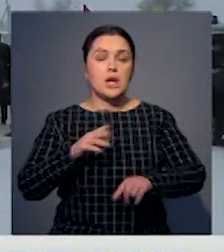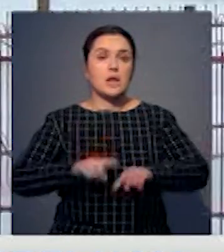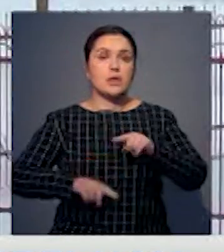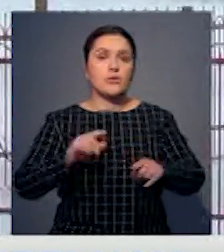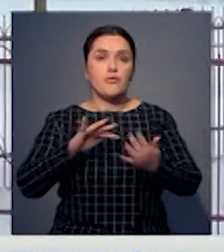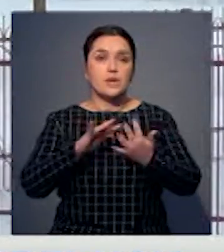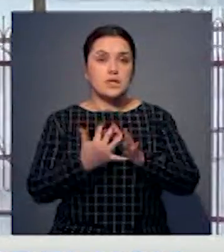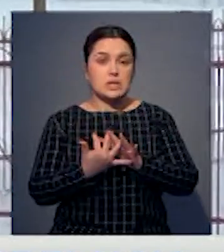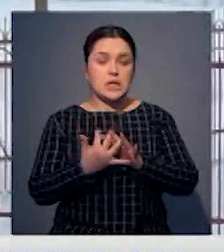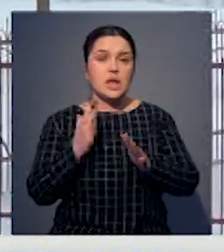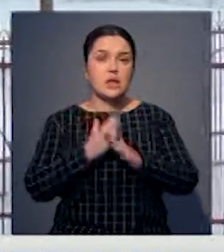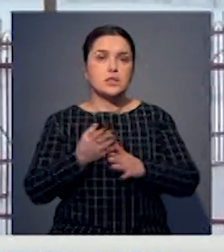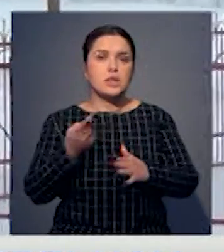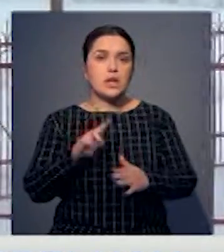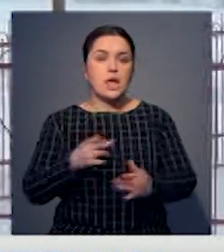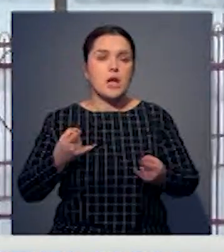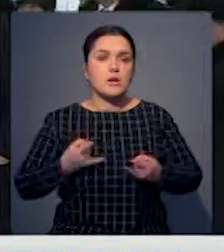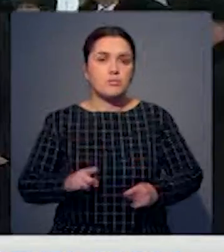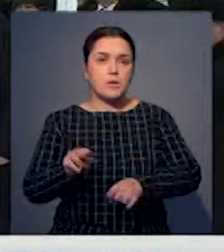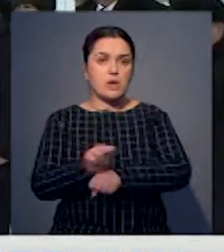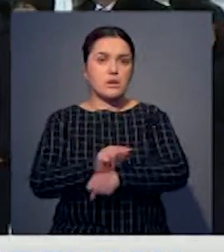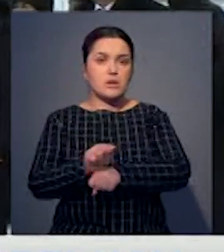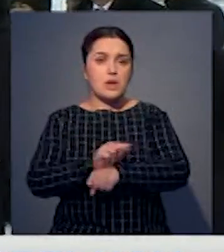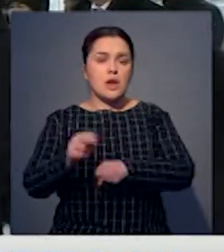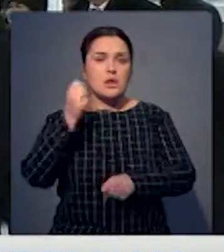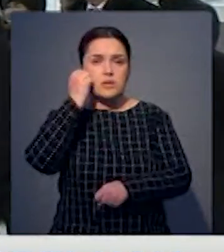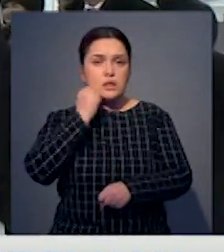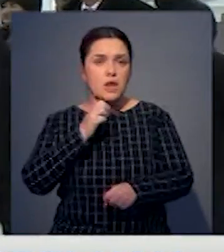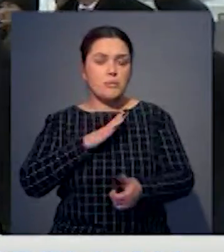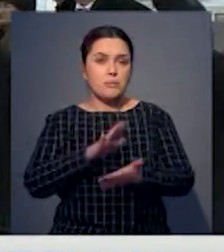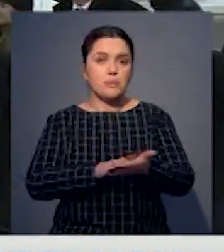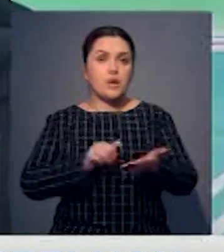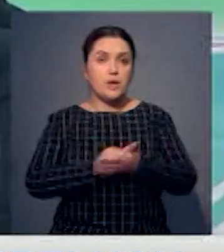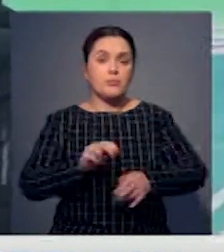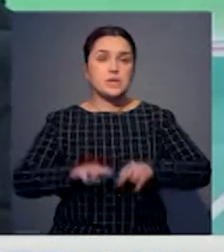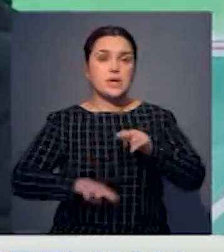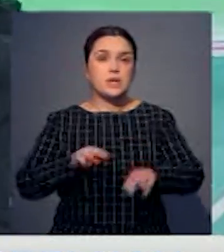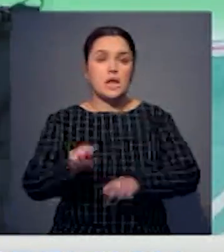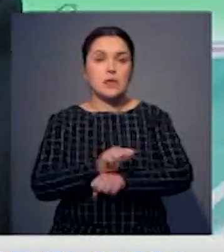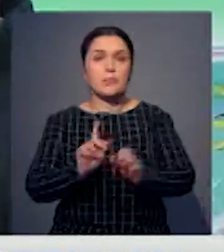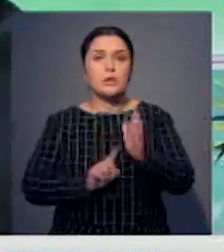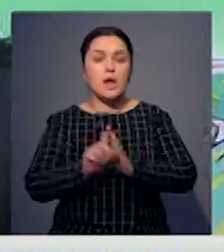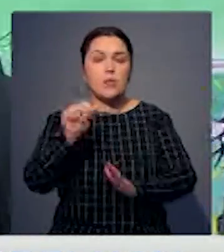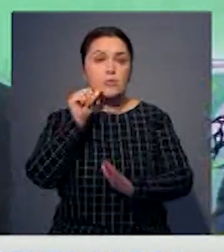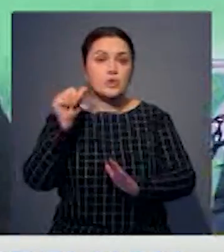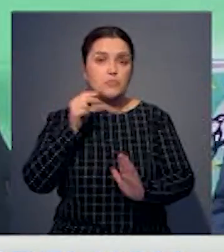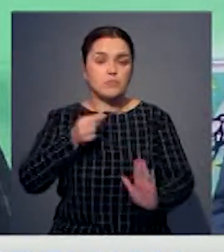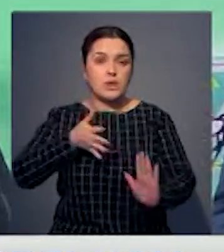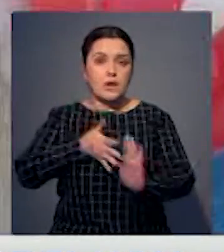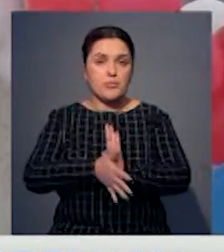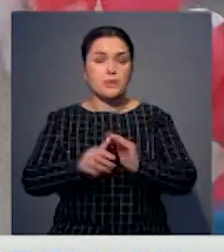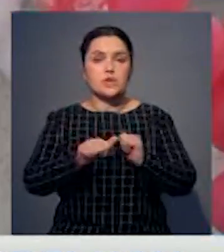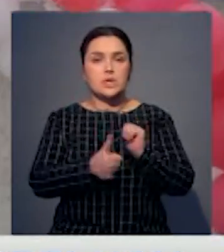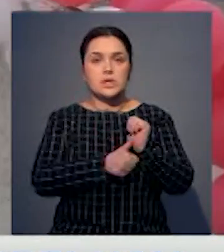села фельдшерско-акушерский пункт. Старое здание находилось в аварийном состоянии. Строительные работы были начаты в прошлом году и обошлись меценату